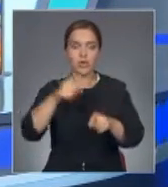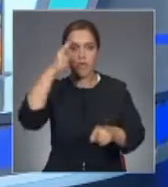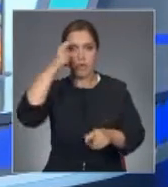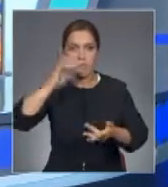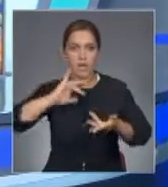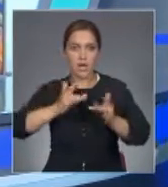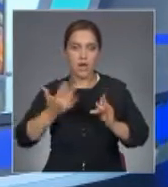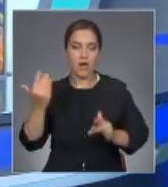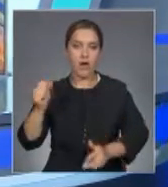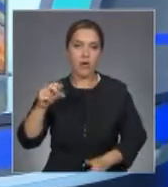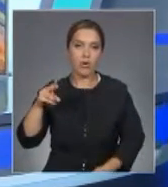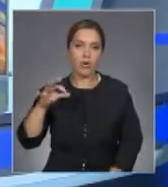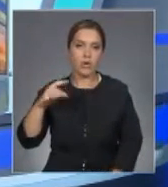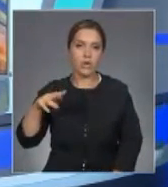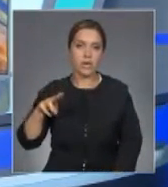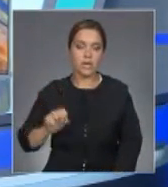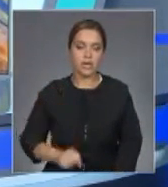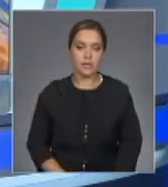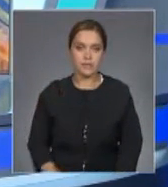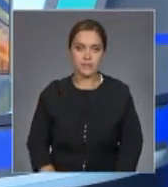твиттере «Аккорды».